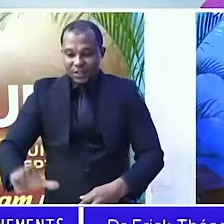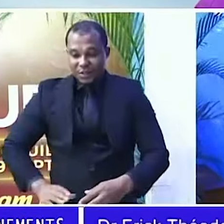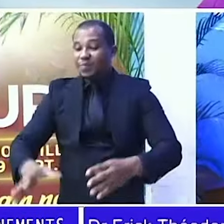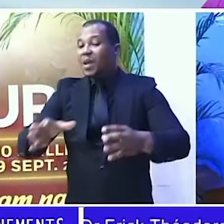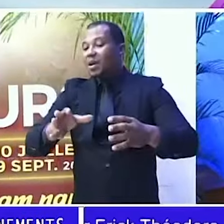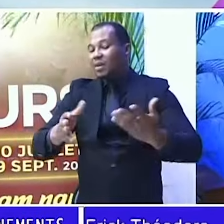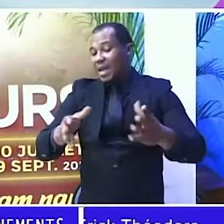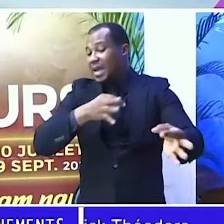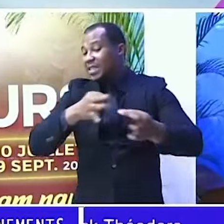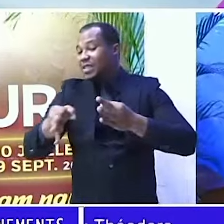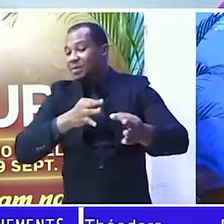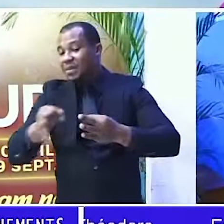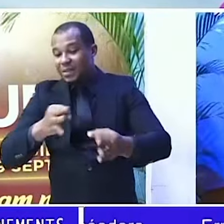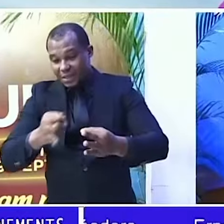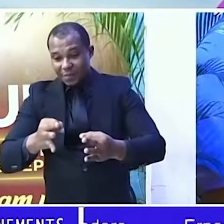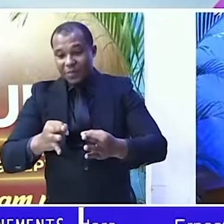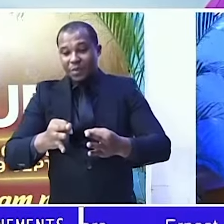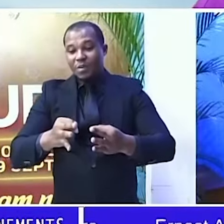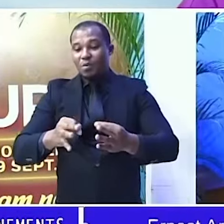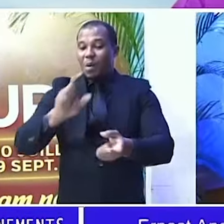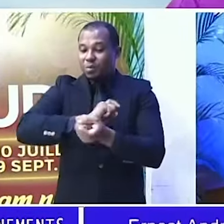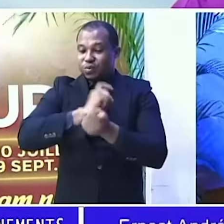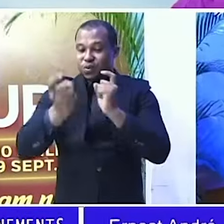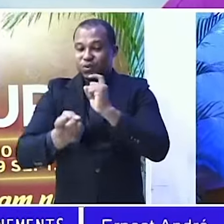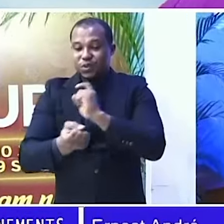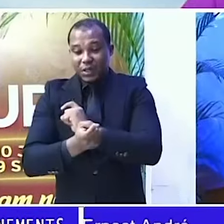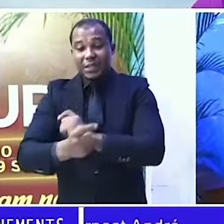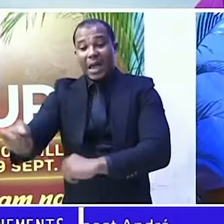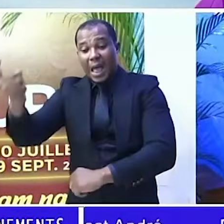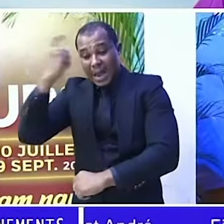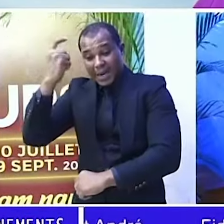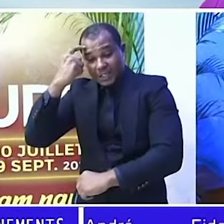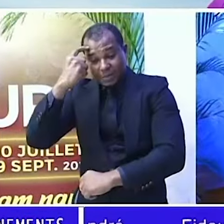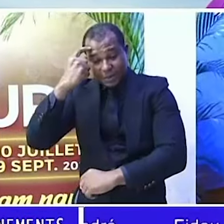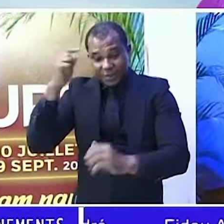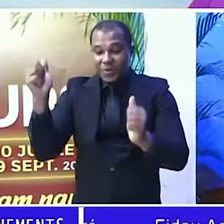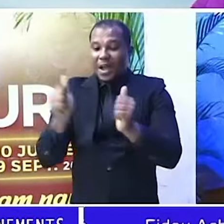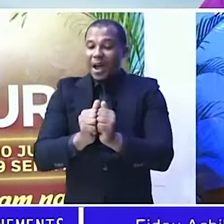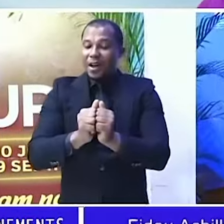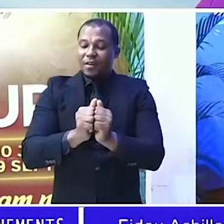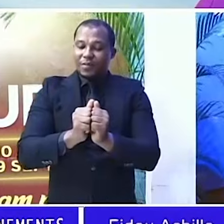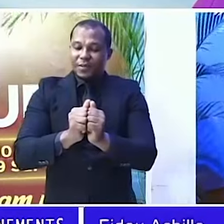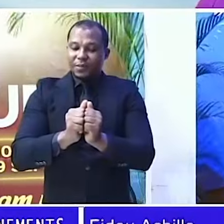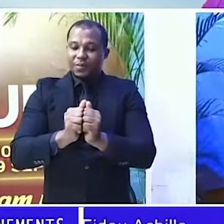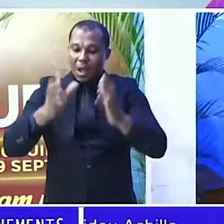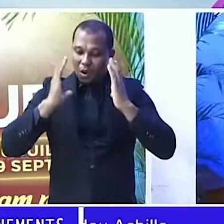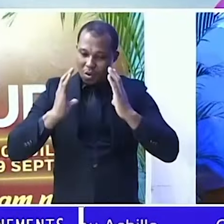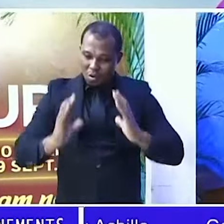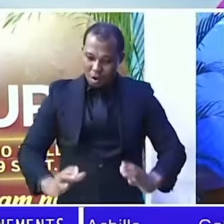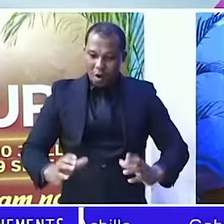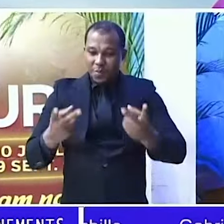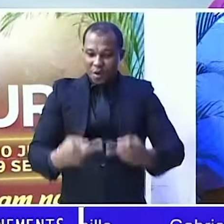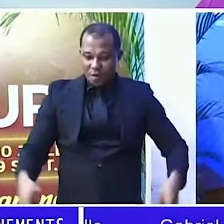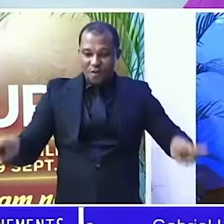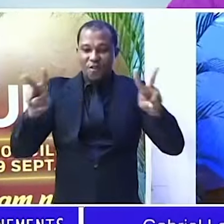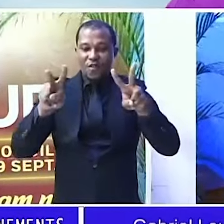corps avec l'esprit. Pour apprendre qu'on est que valeur gagnant, C'est dans où lié, c'est pas dans toute bagaille